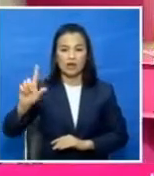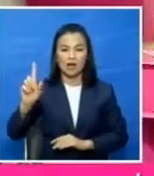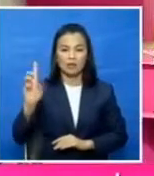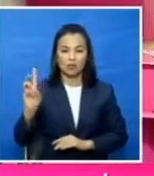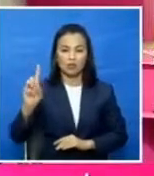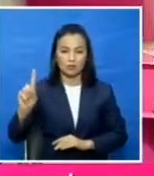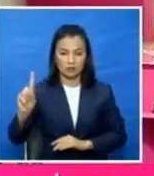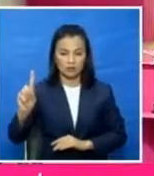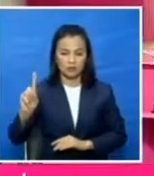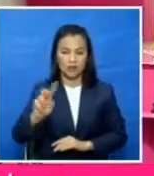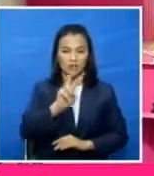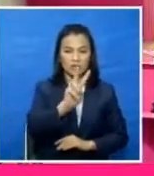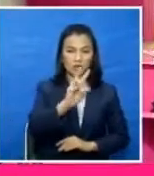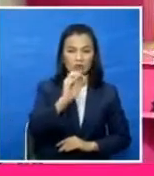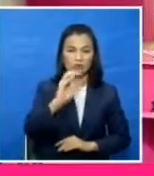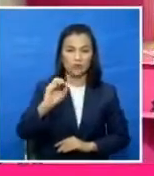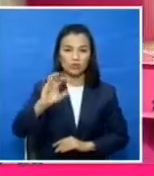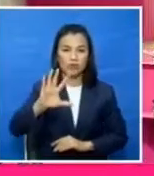2005361